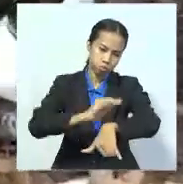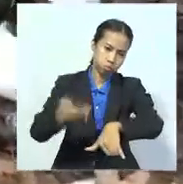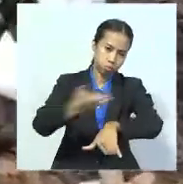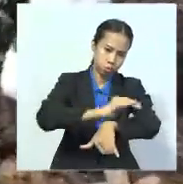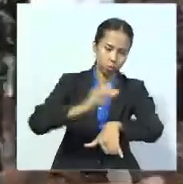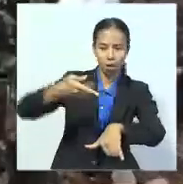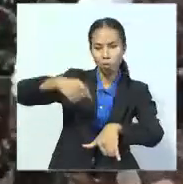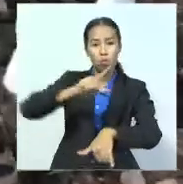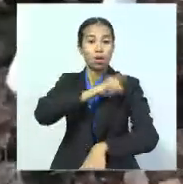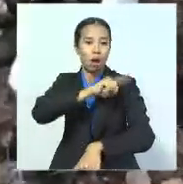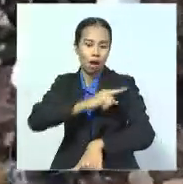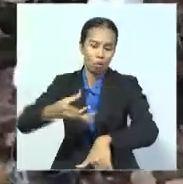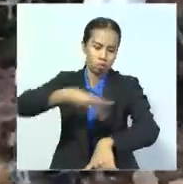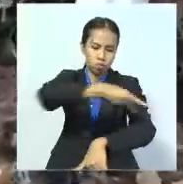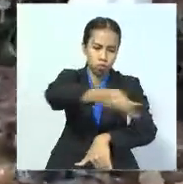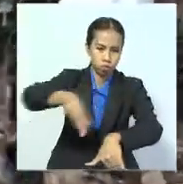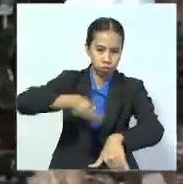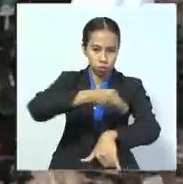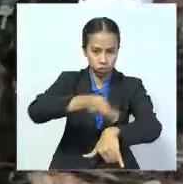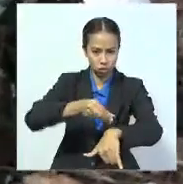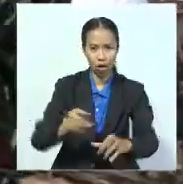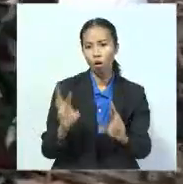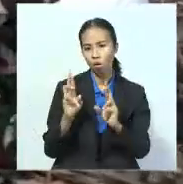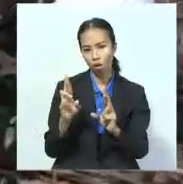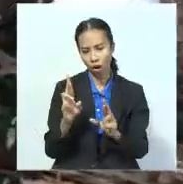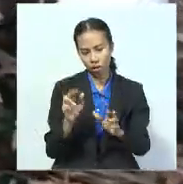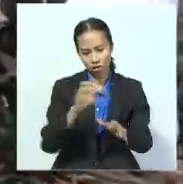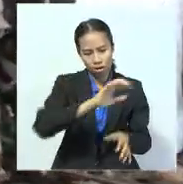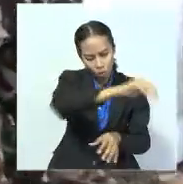แล้วก็เฝ้าระวังการลักลอบขุดซากช้างมาเพื่อการค้า